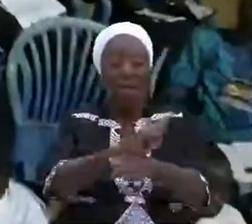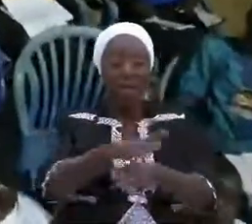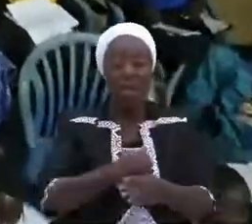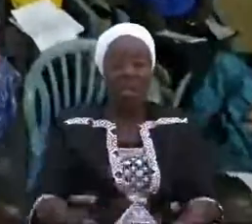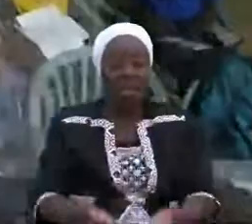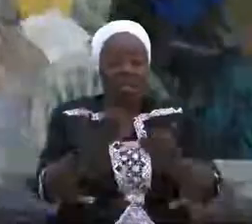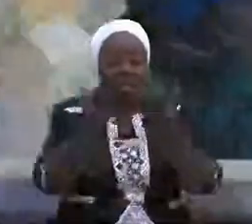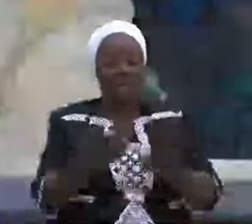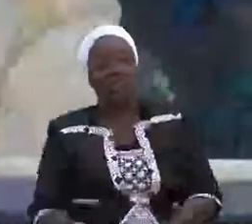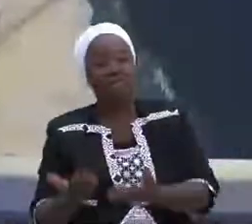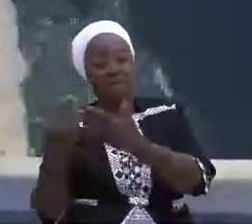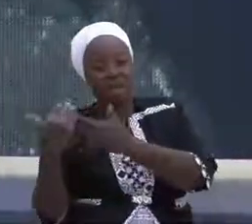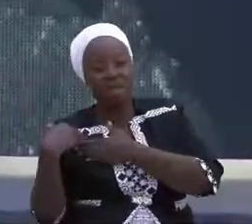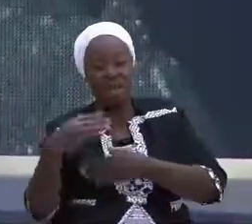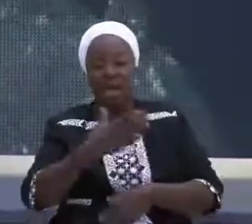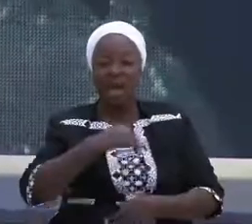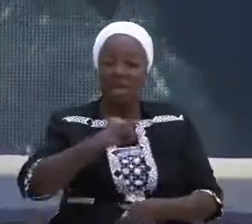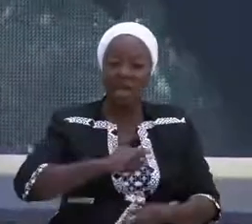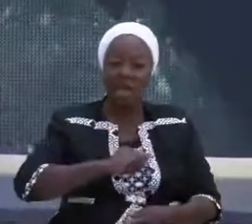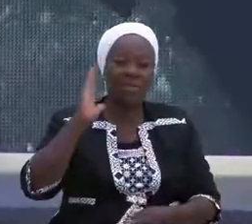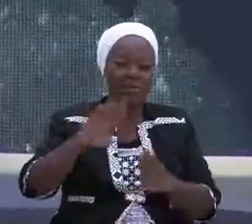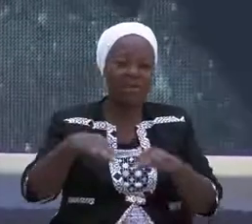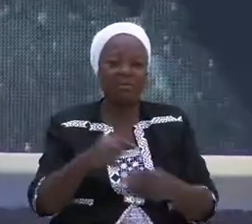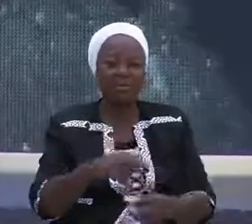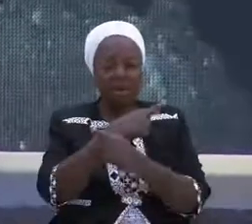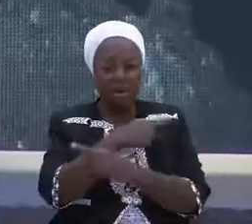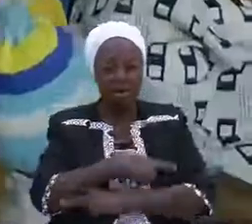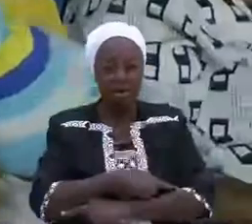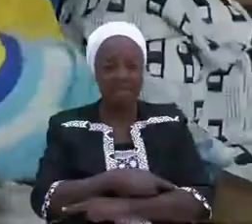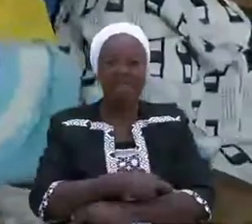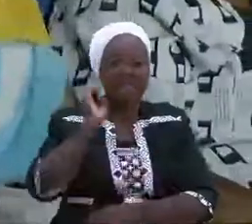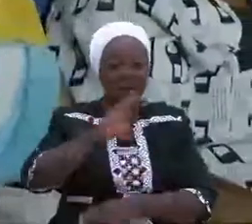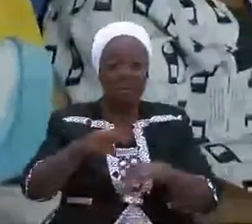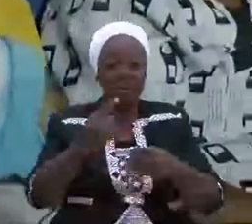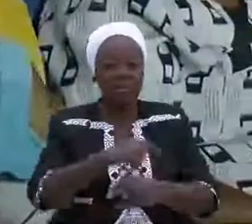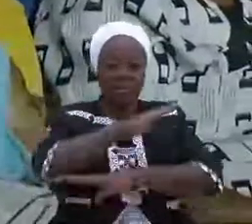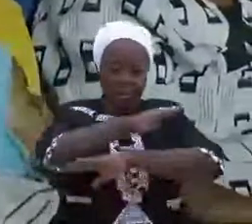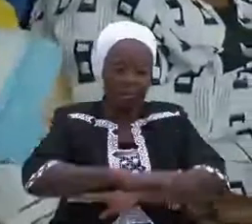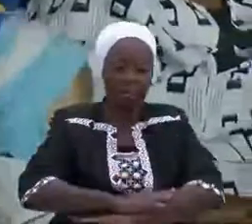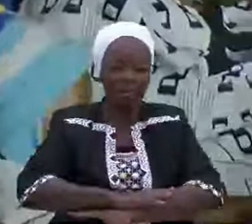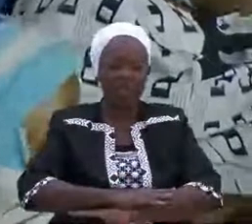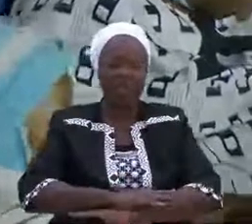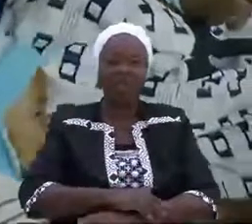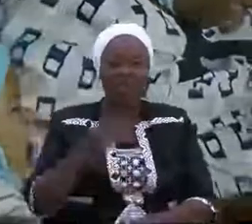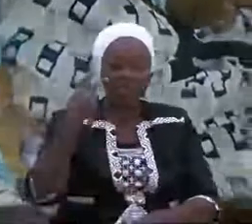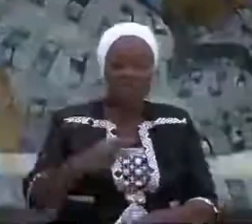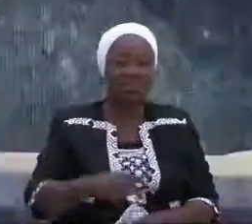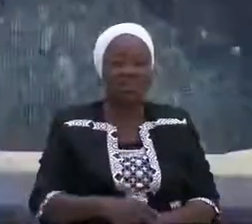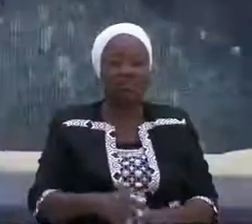et je vous donnerai du repos. Il te donnera du repos. Luc